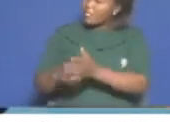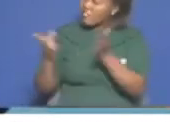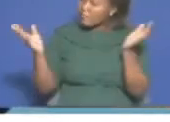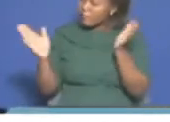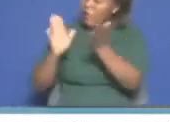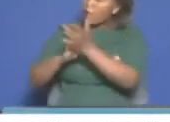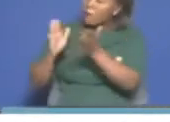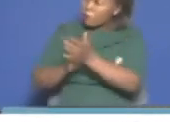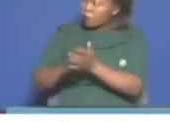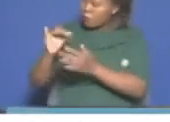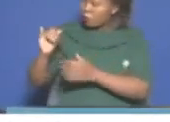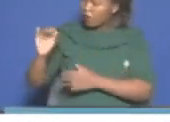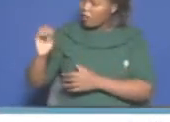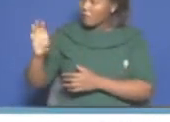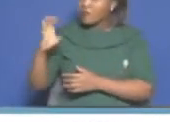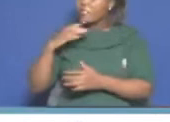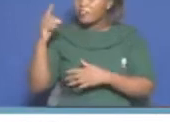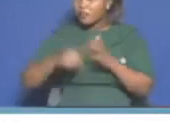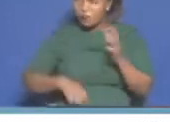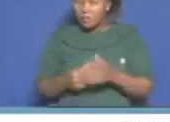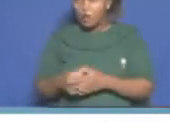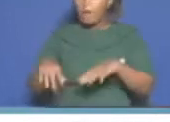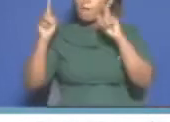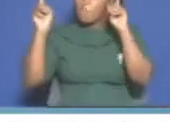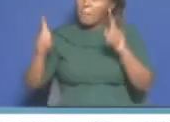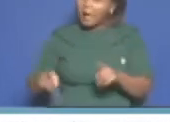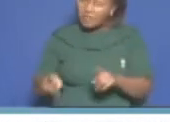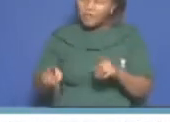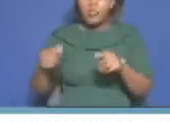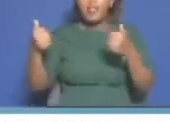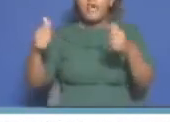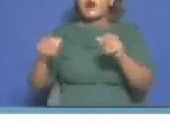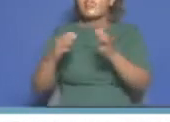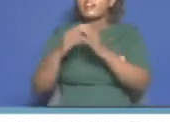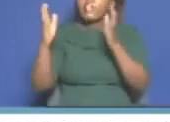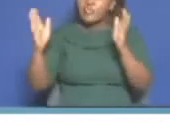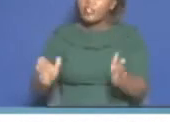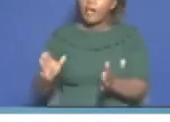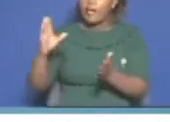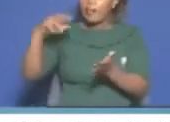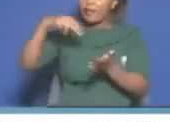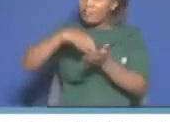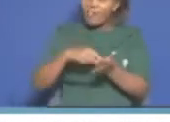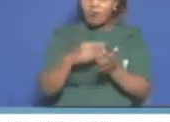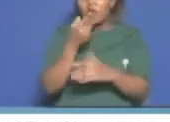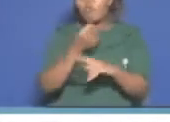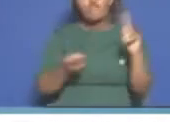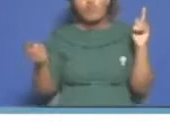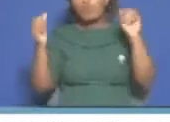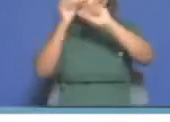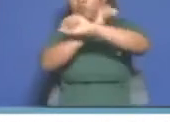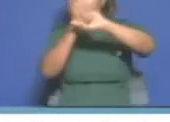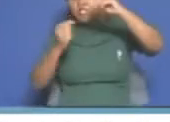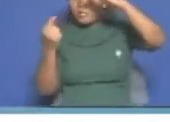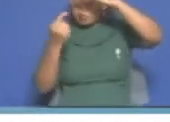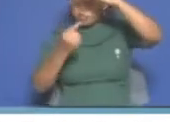ambalo limetolewa kwamba lazima kiongozi yote ambaye anawania kiti cha mwakilishi wa wadi hadi kwa urais lazima